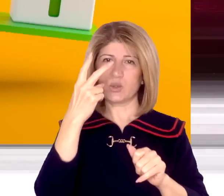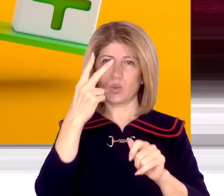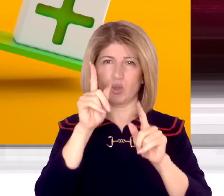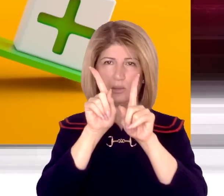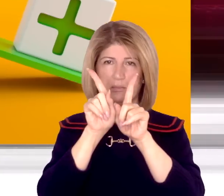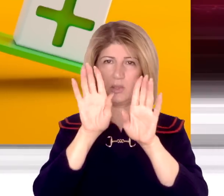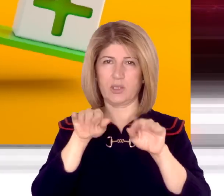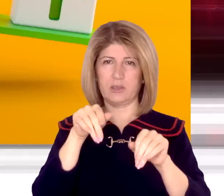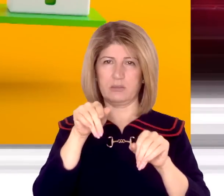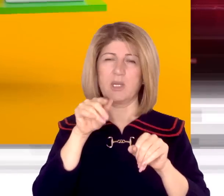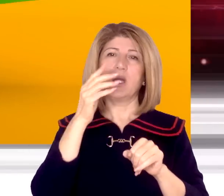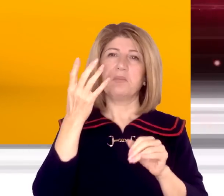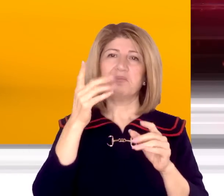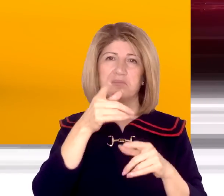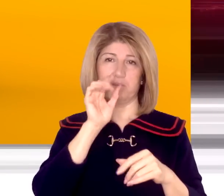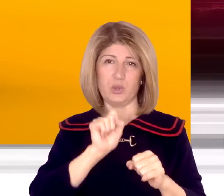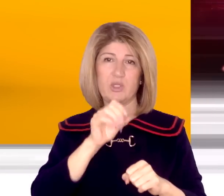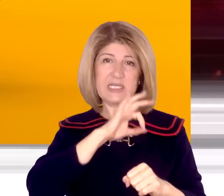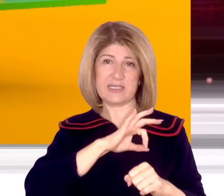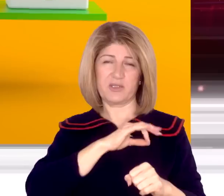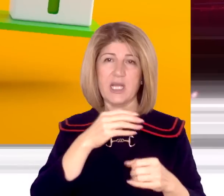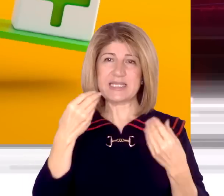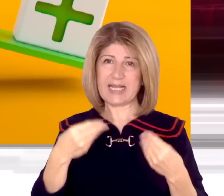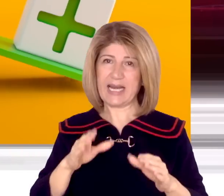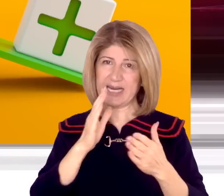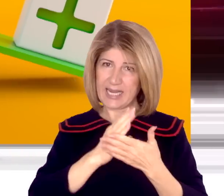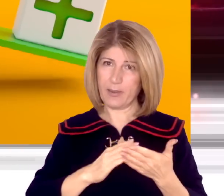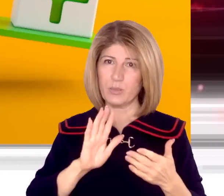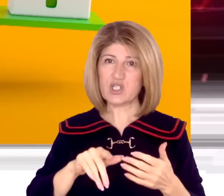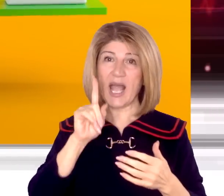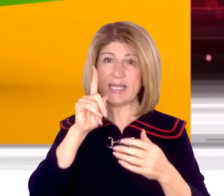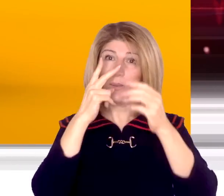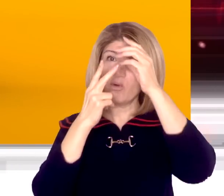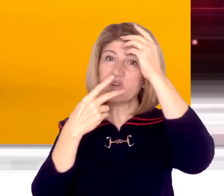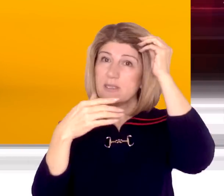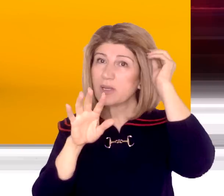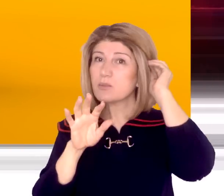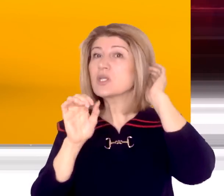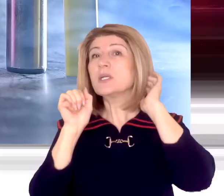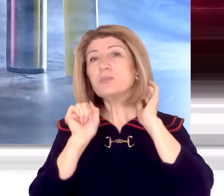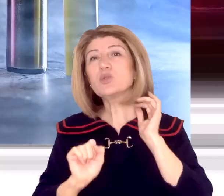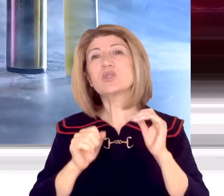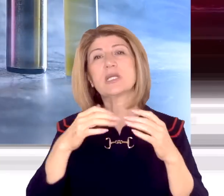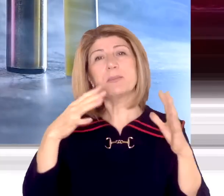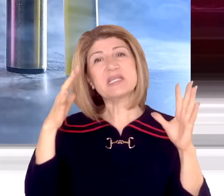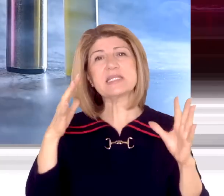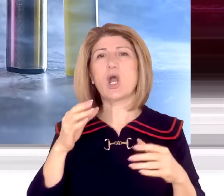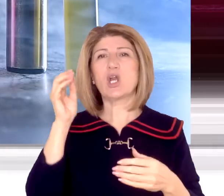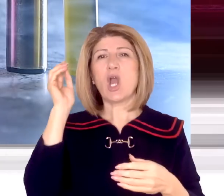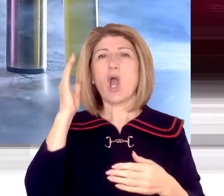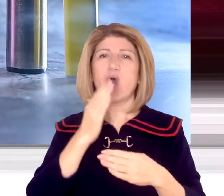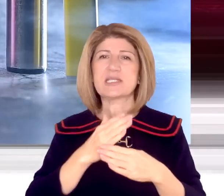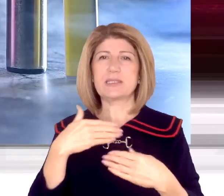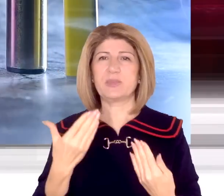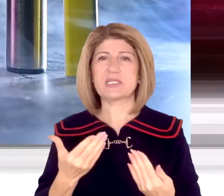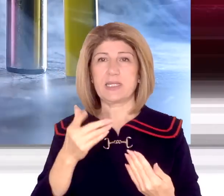شما میتونین ازش به نوعی استفاده بکنین که آسیب ها رو کم بکنه و اگر مواظب نباشین میتونه بسیار آسیبزا